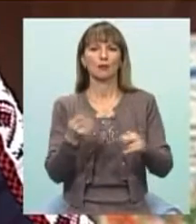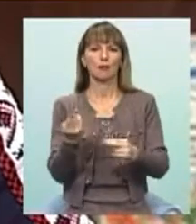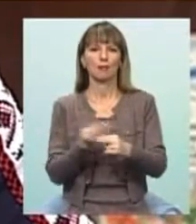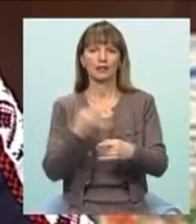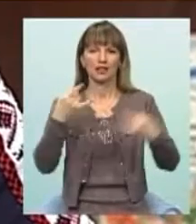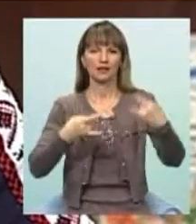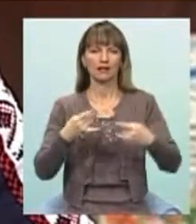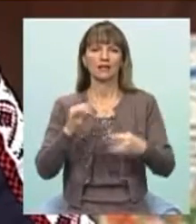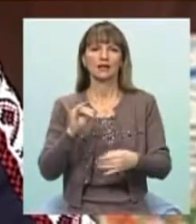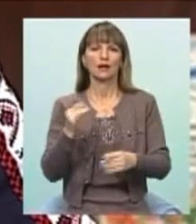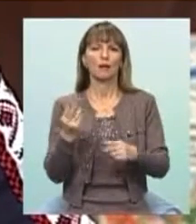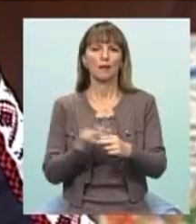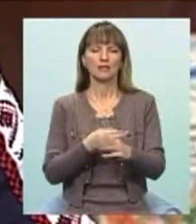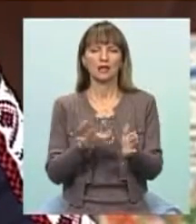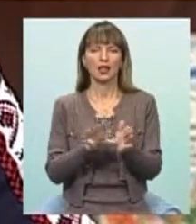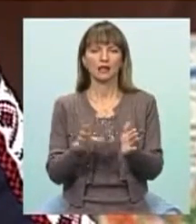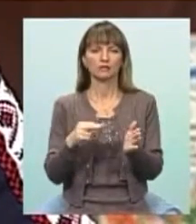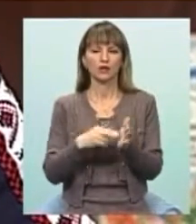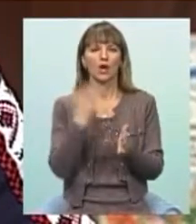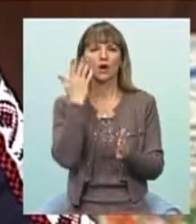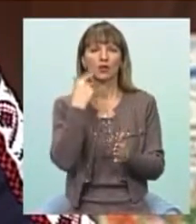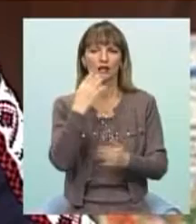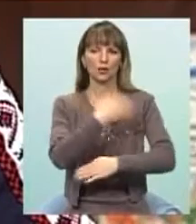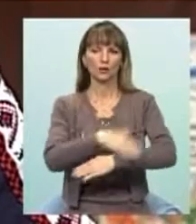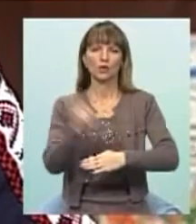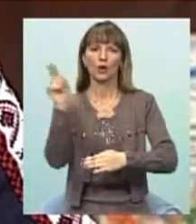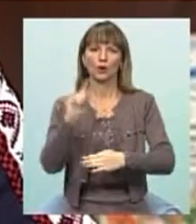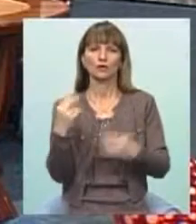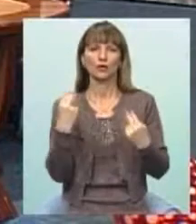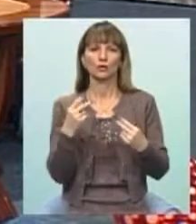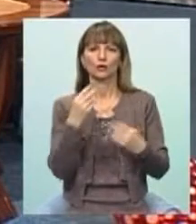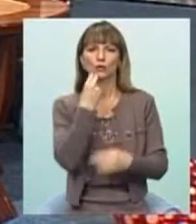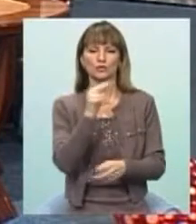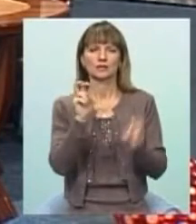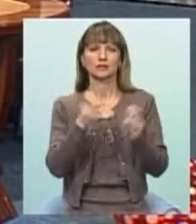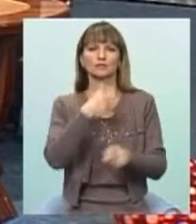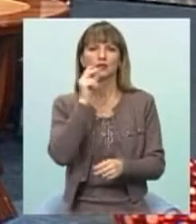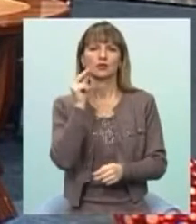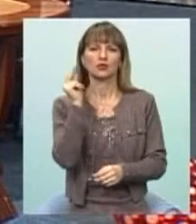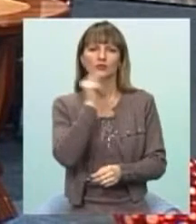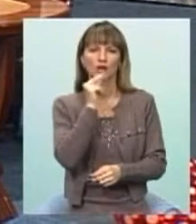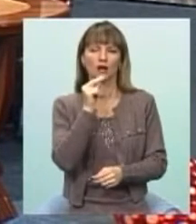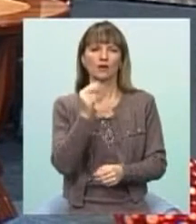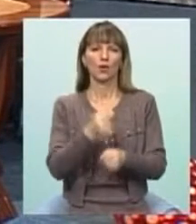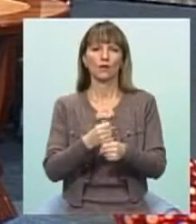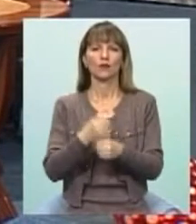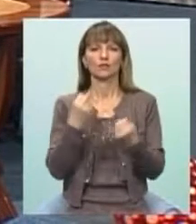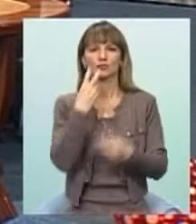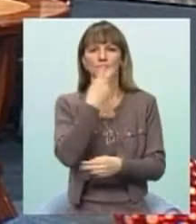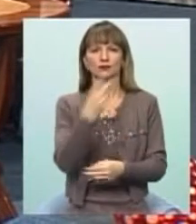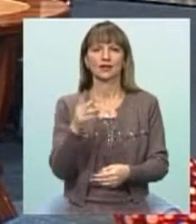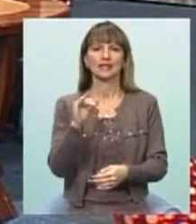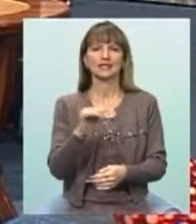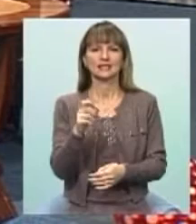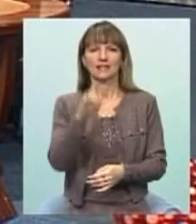без жодних електроприладів. Тож, коли на вулиці йде гроза, краще сидіти, пити каву або чай і просто милуватися на блискавку просто із